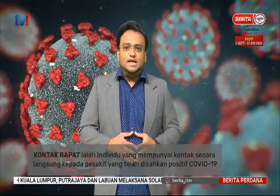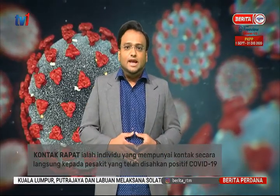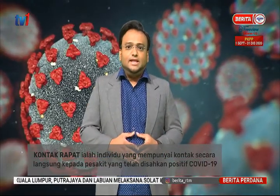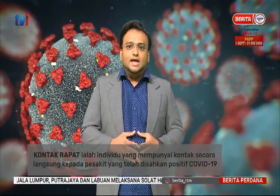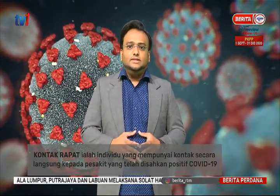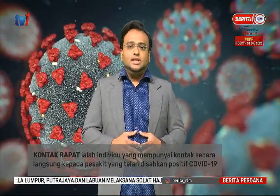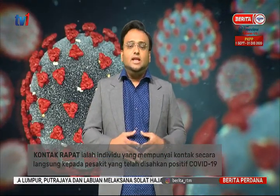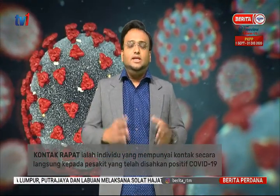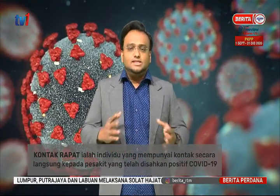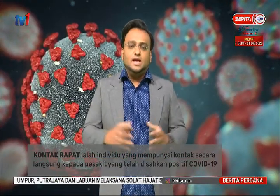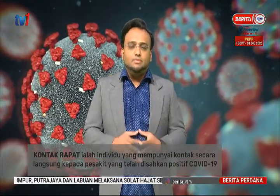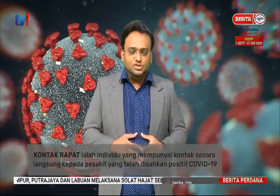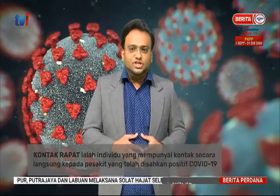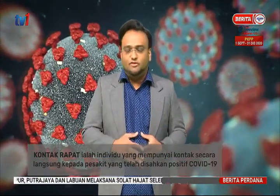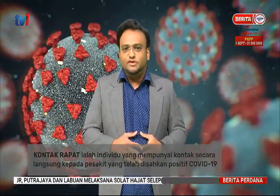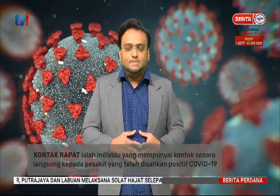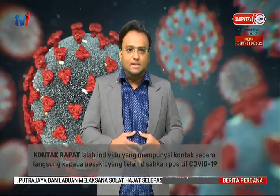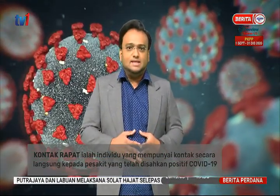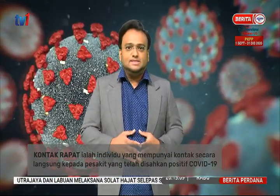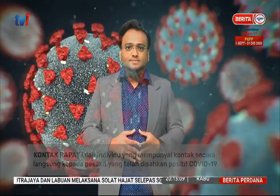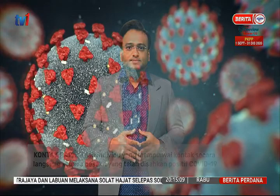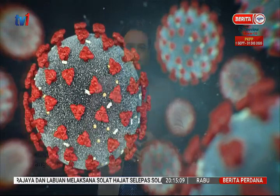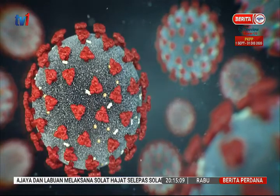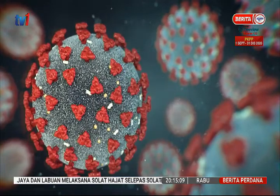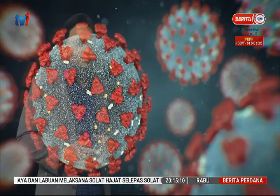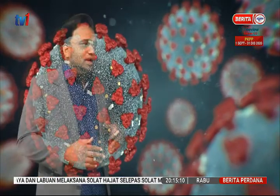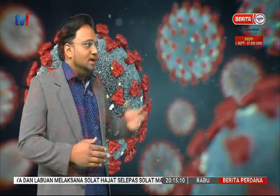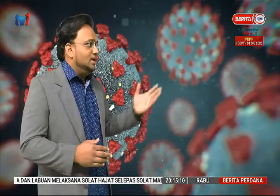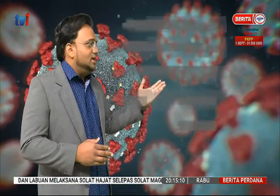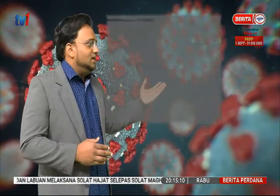kepada pesakit yang telah disahkan positif COVID-19.